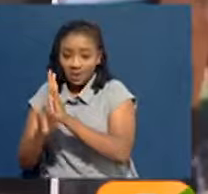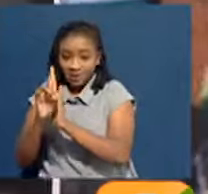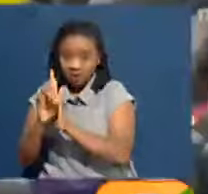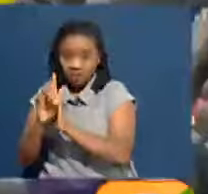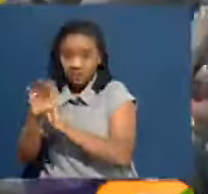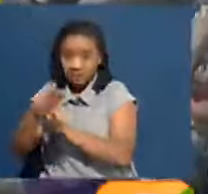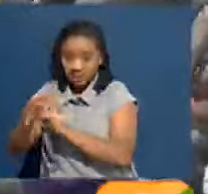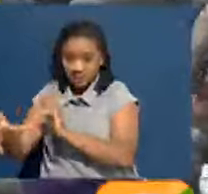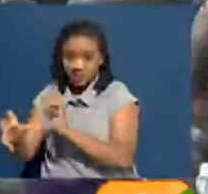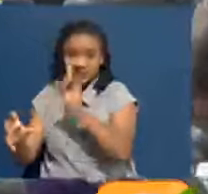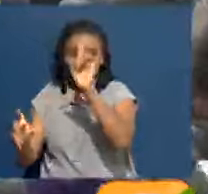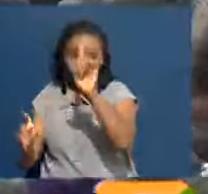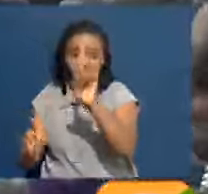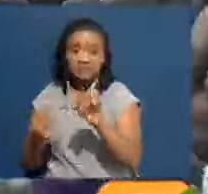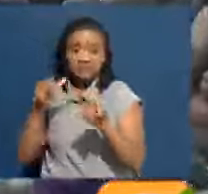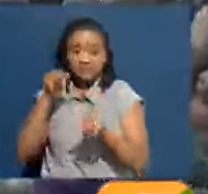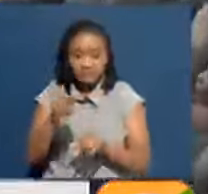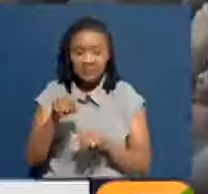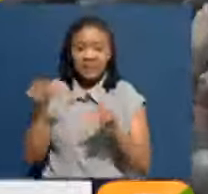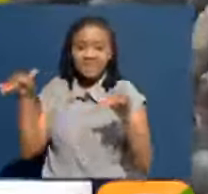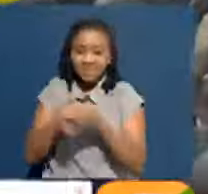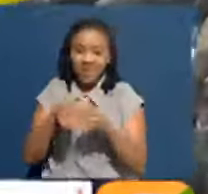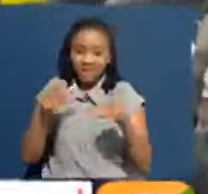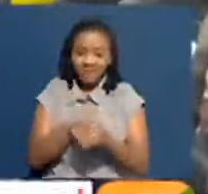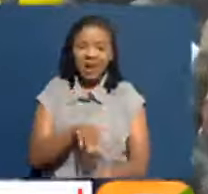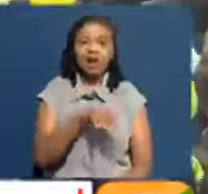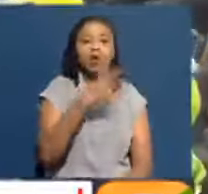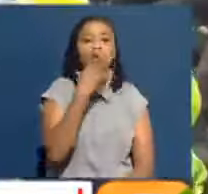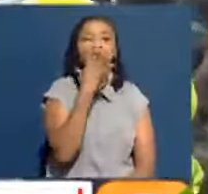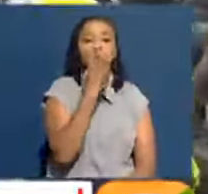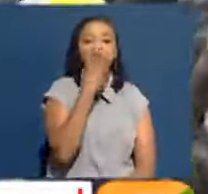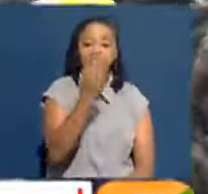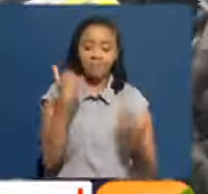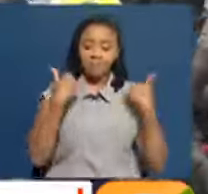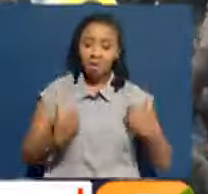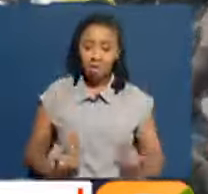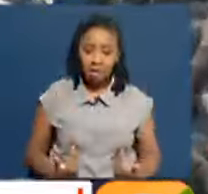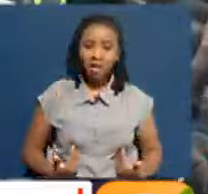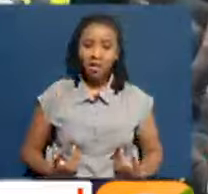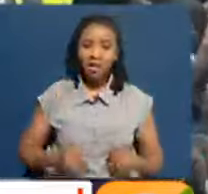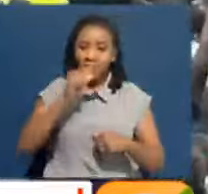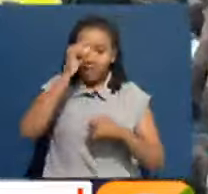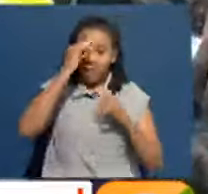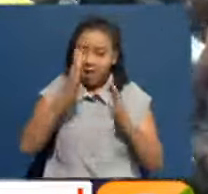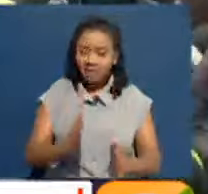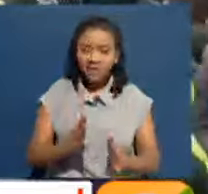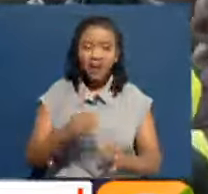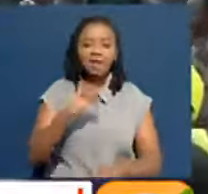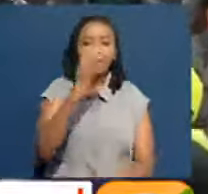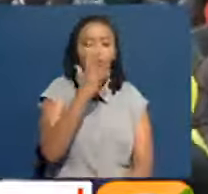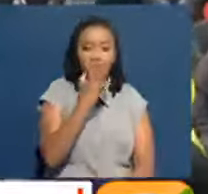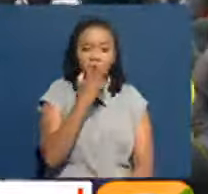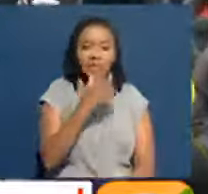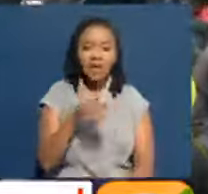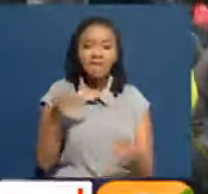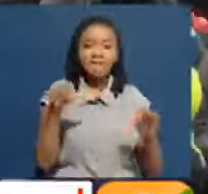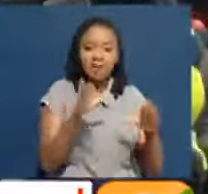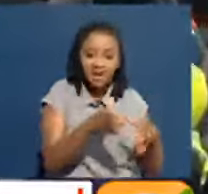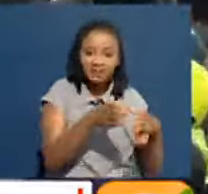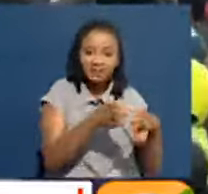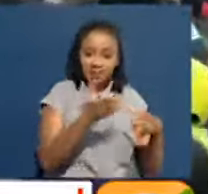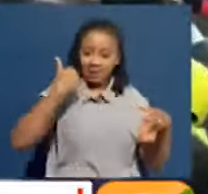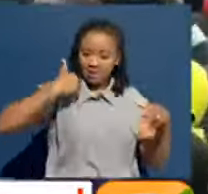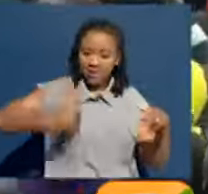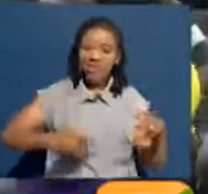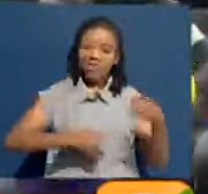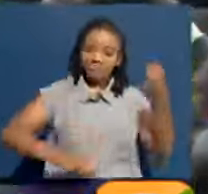ODM. Mimi kama gavana Wanga ni gavana ambaye amechaguliwa katika chama cha ODM na mimi ni mtu